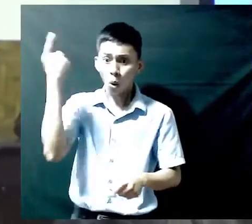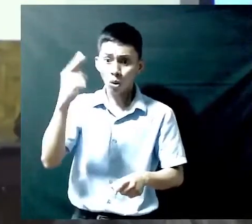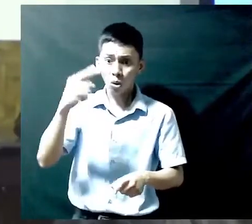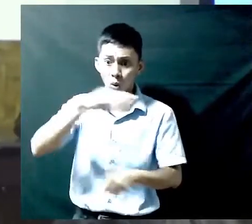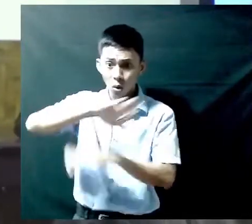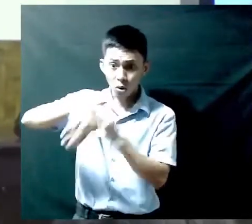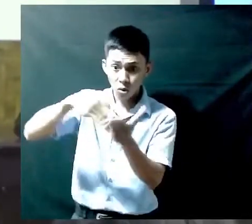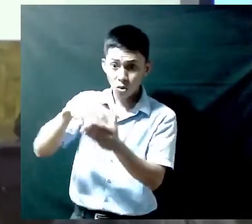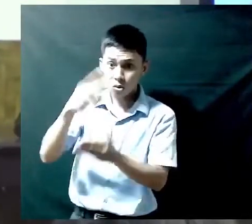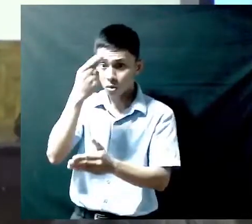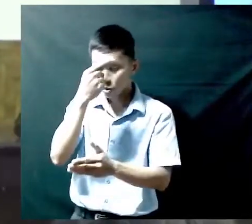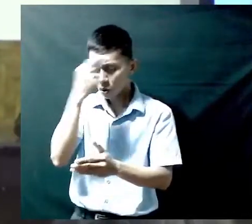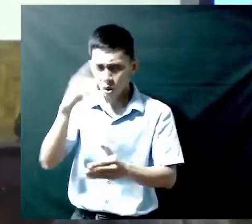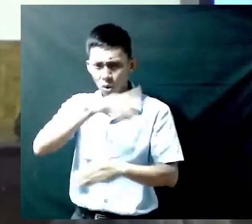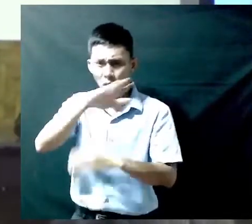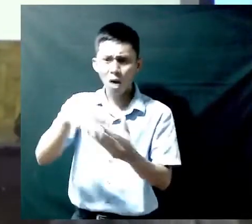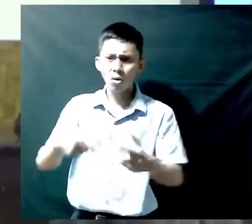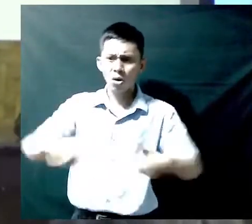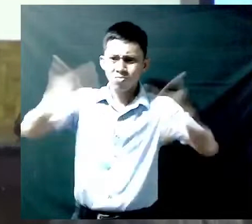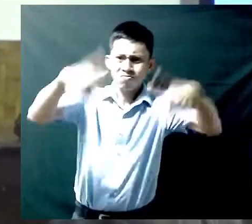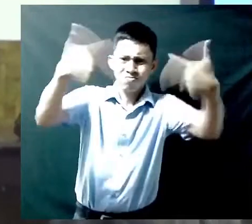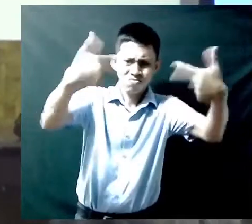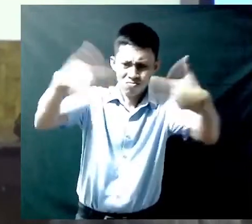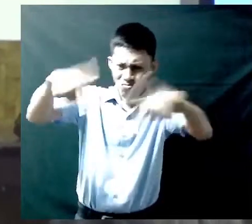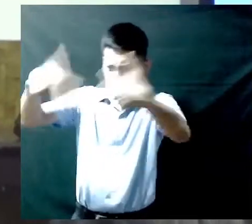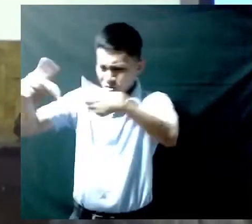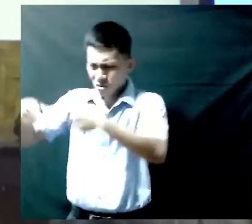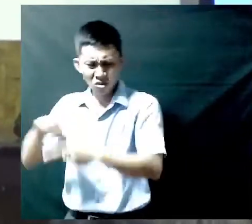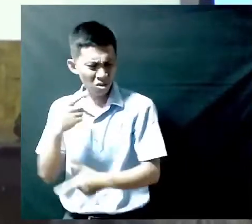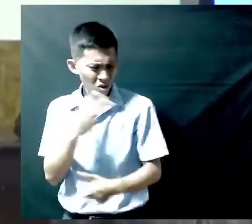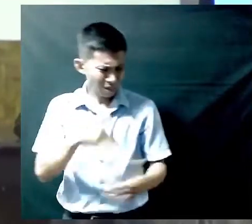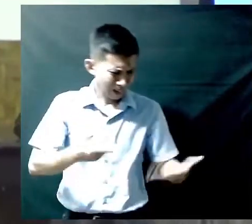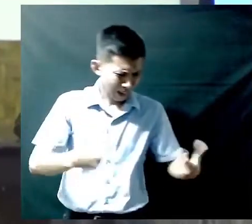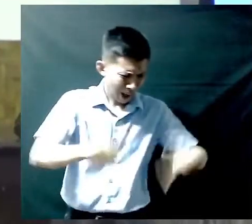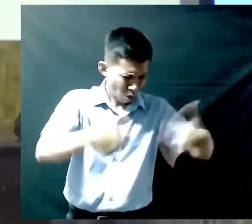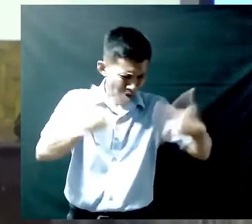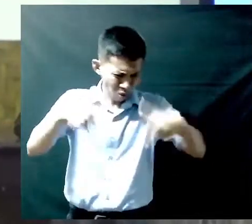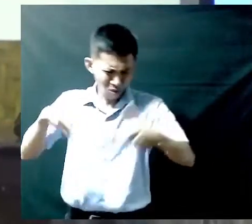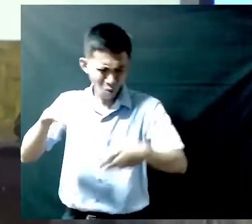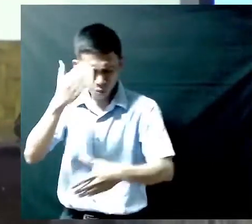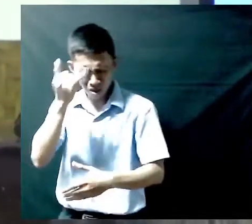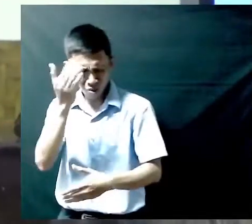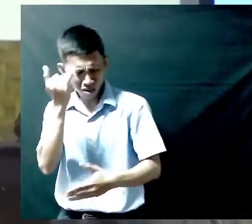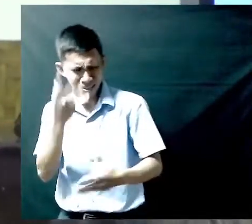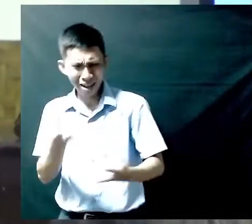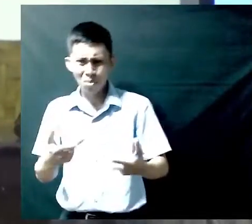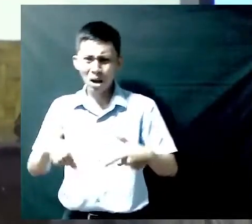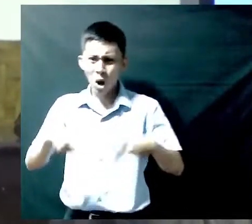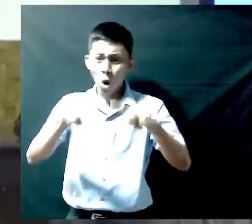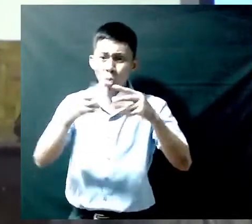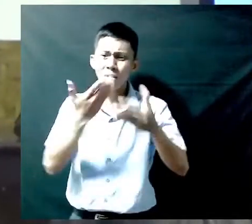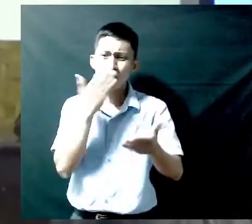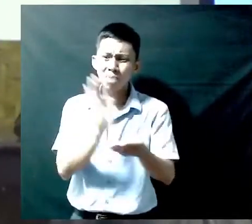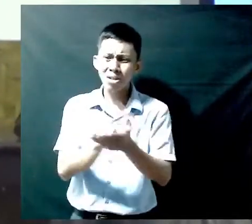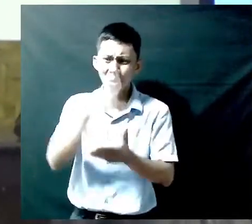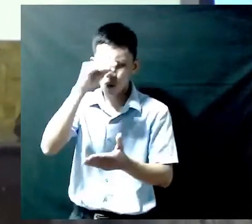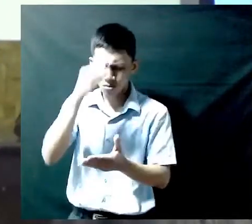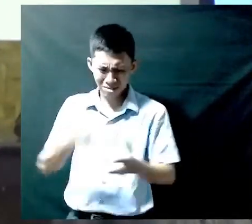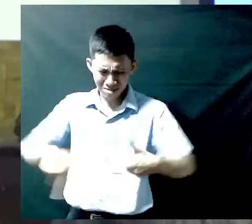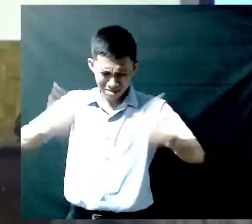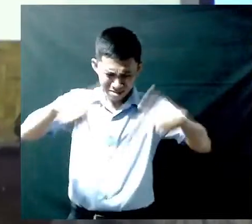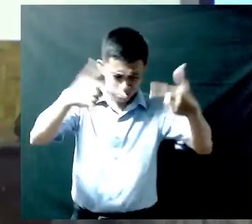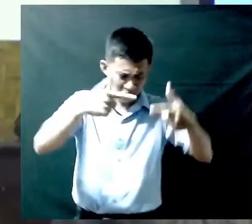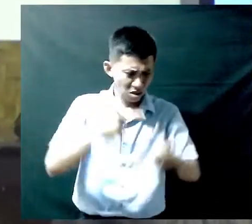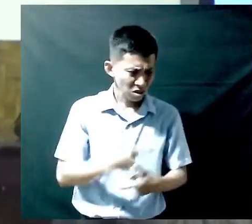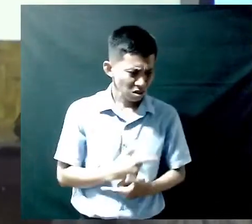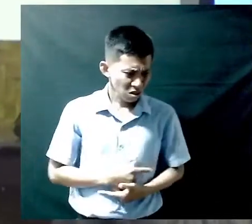ng simbahan. Misa, nag-overnight prayer meeting kami, alas 12 ng gabi, nagra-rumble doon, hihinto kami sa prayer. Para